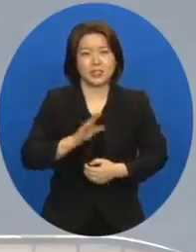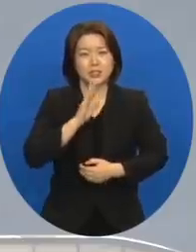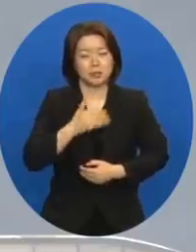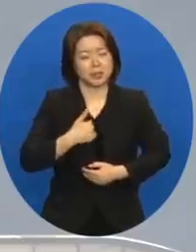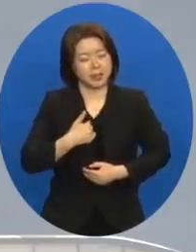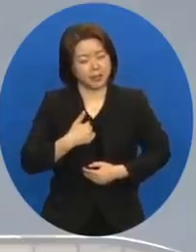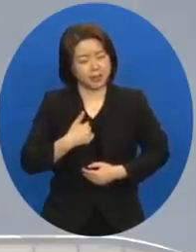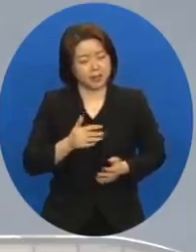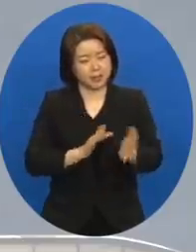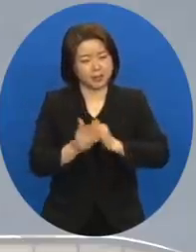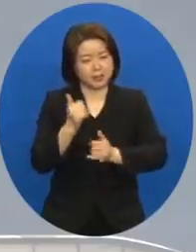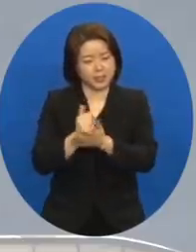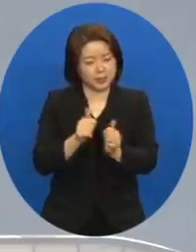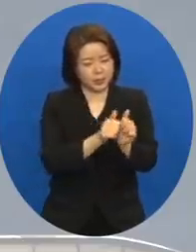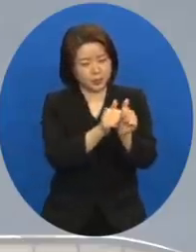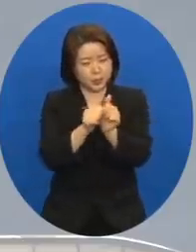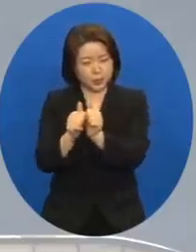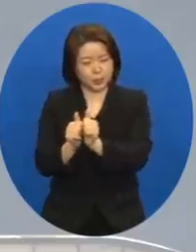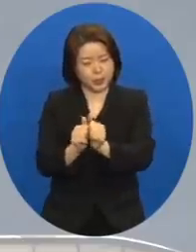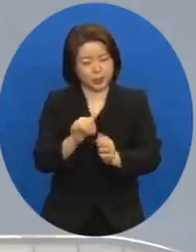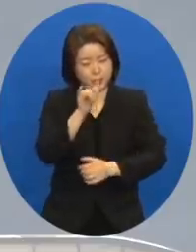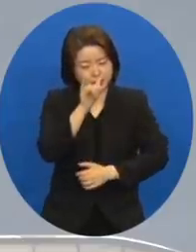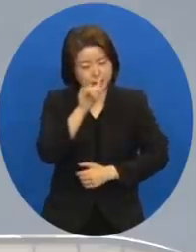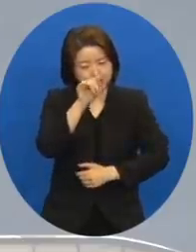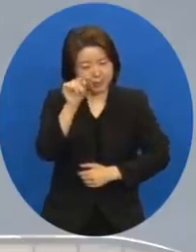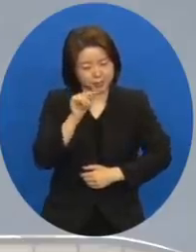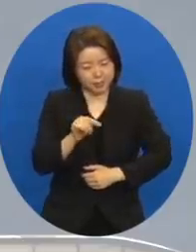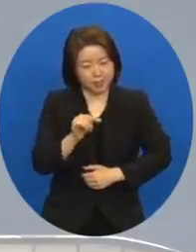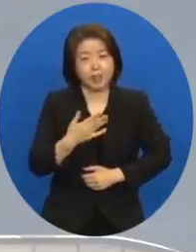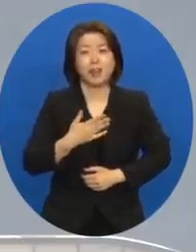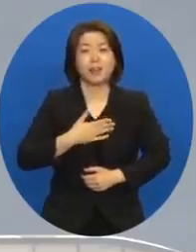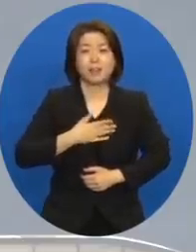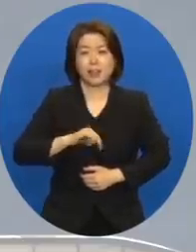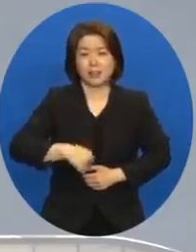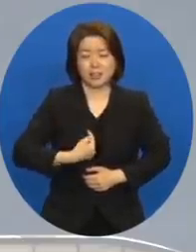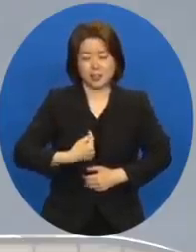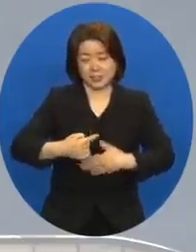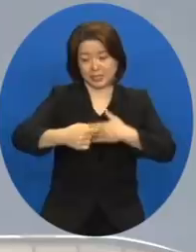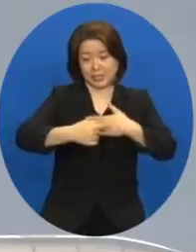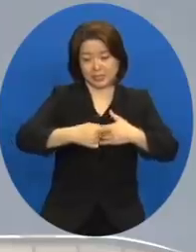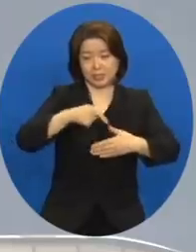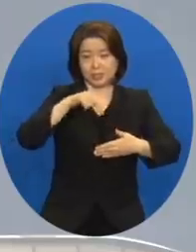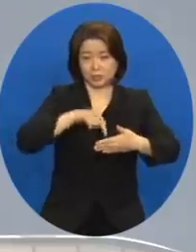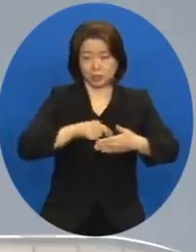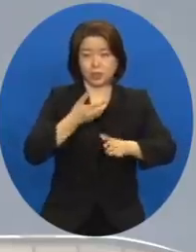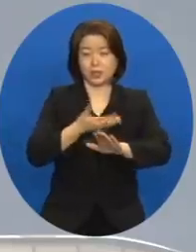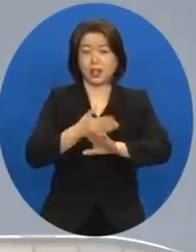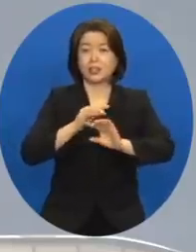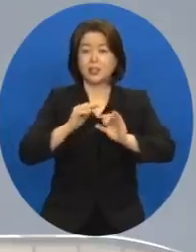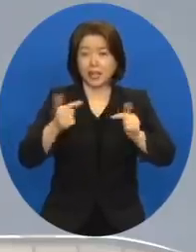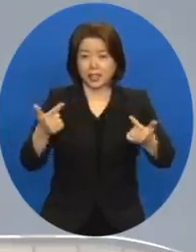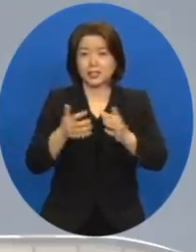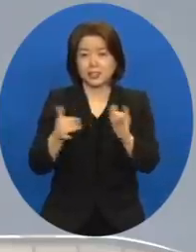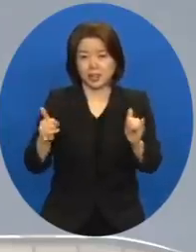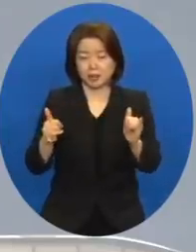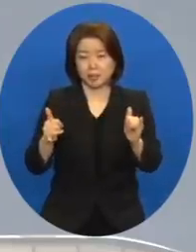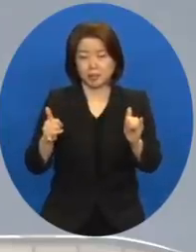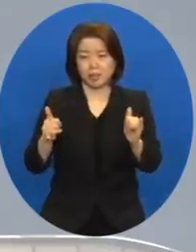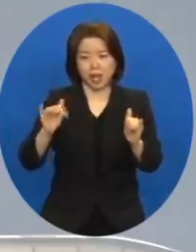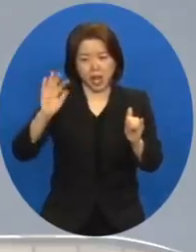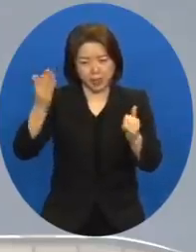내가 예수님과 동행하고 있는 지는 우리 자신이 겉과 속이 다르지 않은 사람이 된 것에서